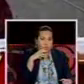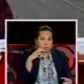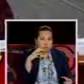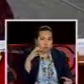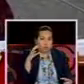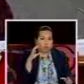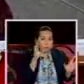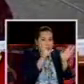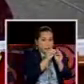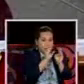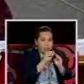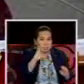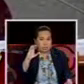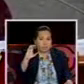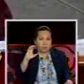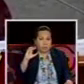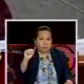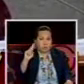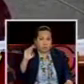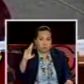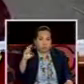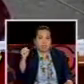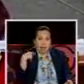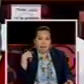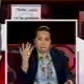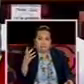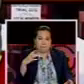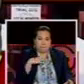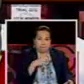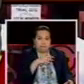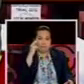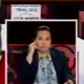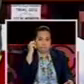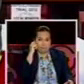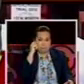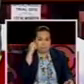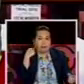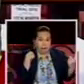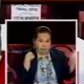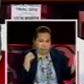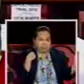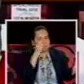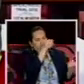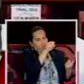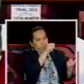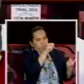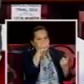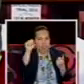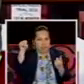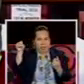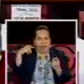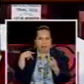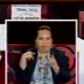si Congressman Neil Tupas. Opo, siya ho nagawa ng PowerPoint. Si Congressman Joseph Emilio